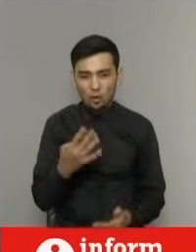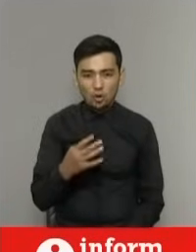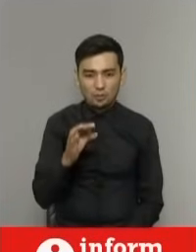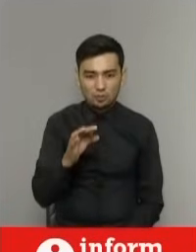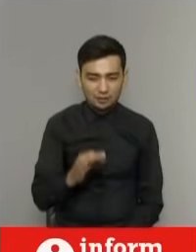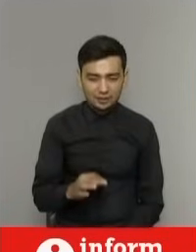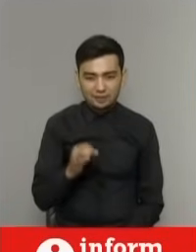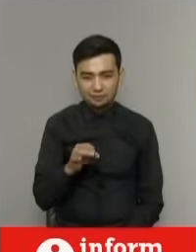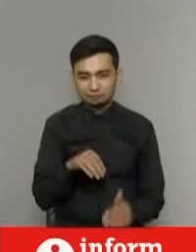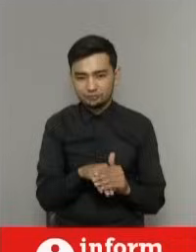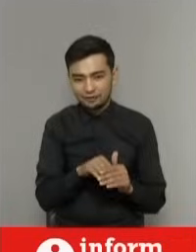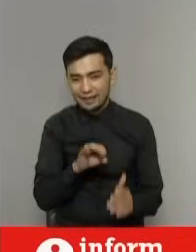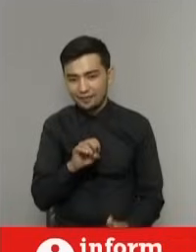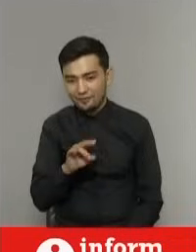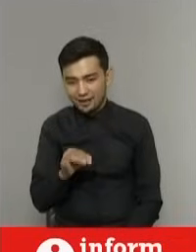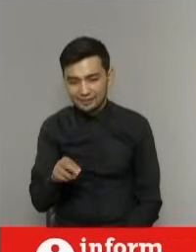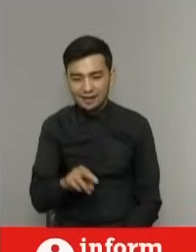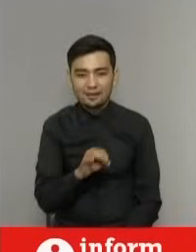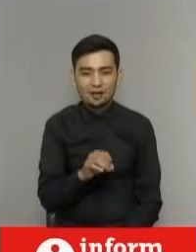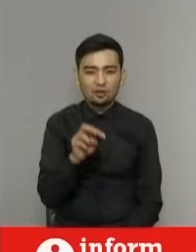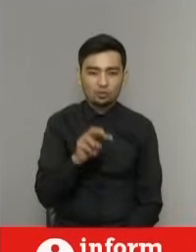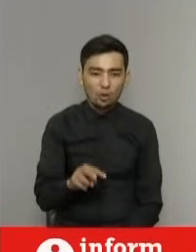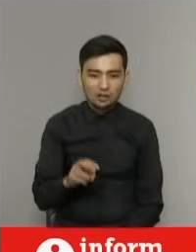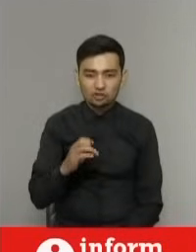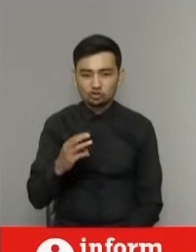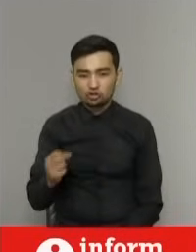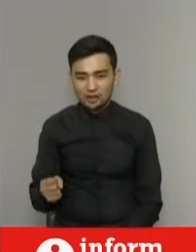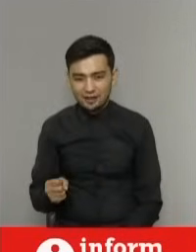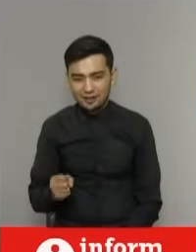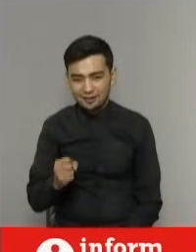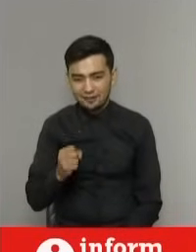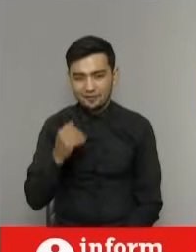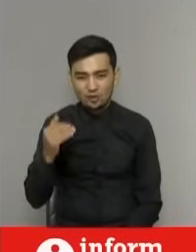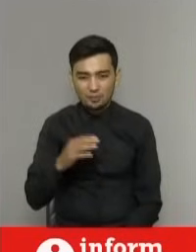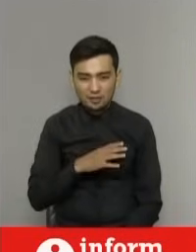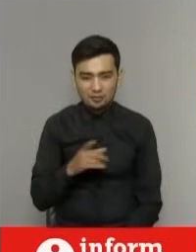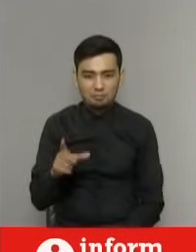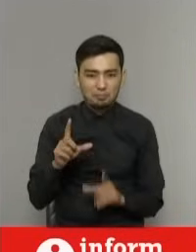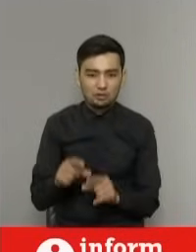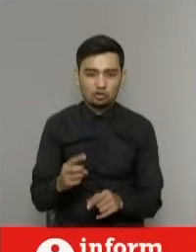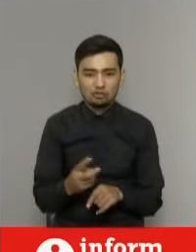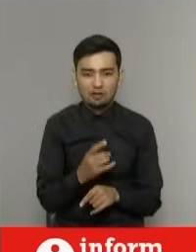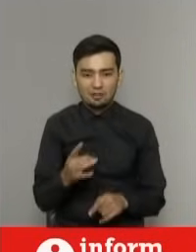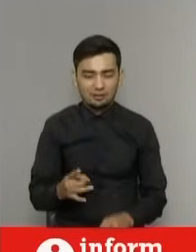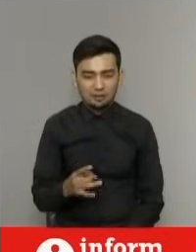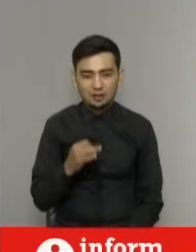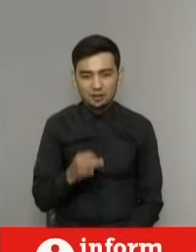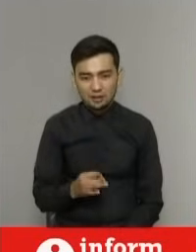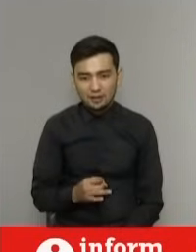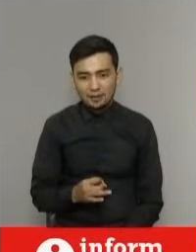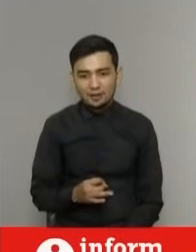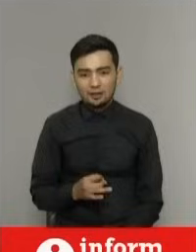40% накопленная инфляция, тот же доллар, да, доллар США в Соединенных Штатах, там намного меньше в два раза. Это приводит к